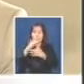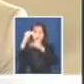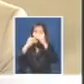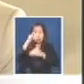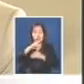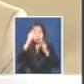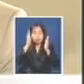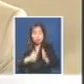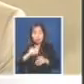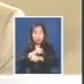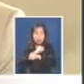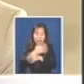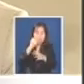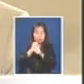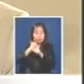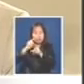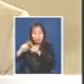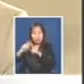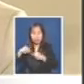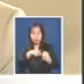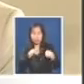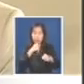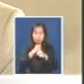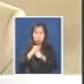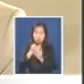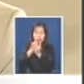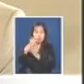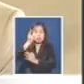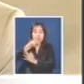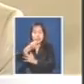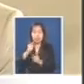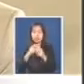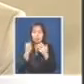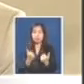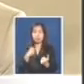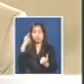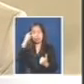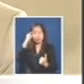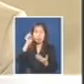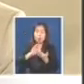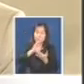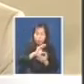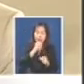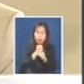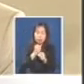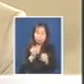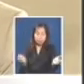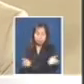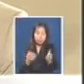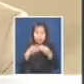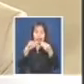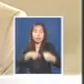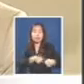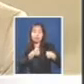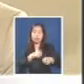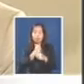ที่มีความจริงใจแล้วก็มีฝีมือในงานดีนี่ก็เป็นส่วนหนึ่งที่เราเองเราก็เลยให้การสนับสนุนในการที่จะไปให้กำลังใจแล้ว